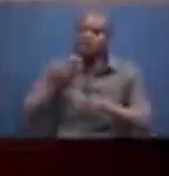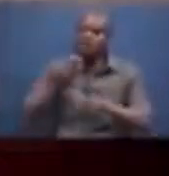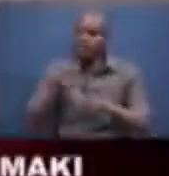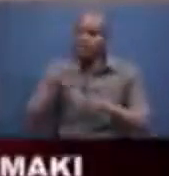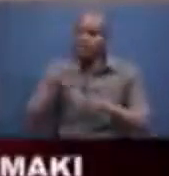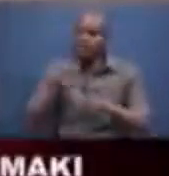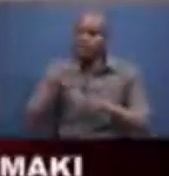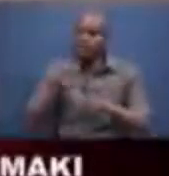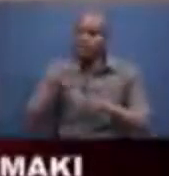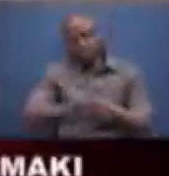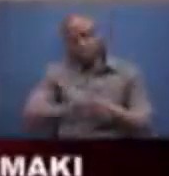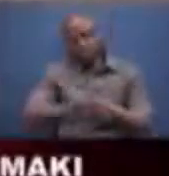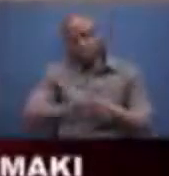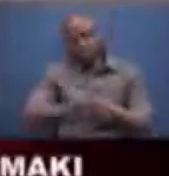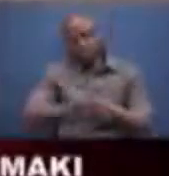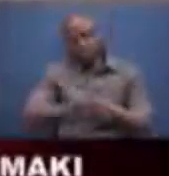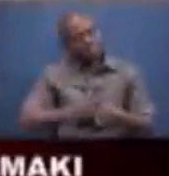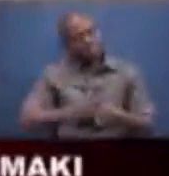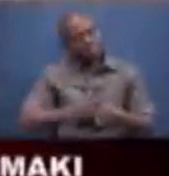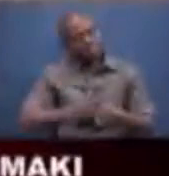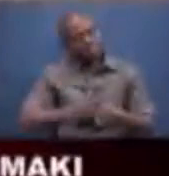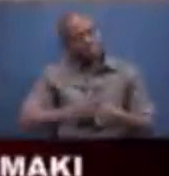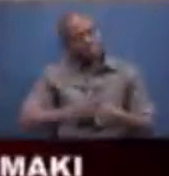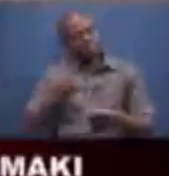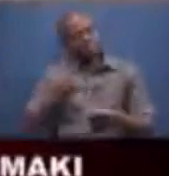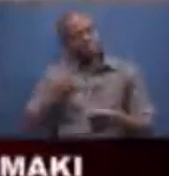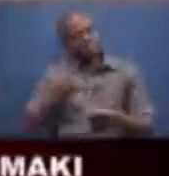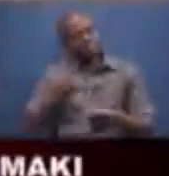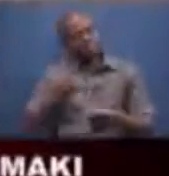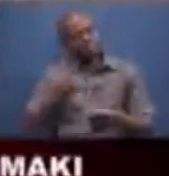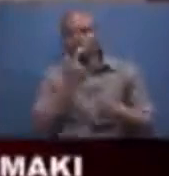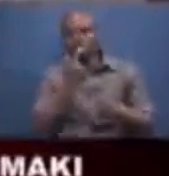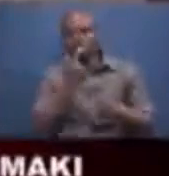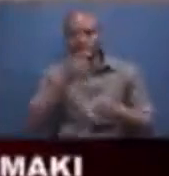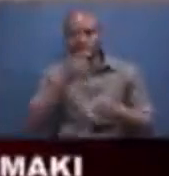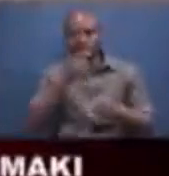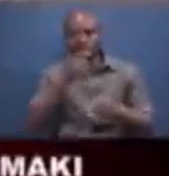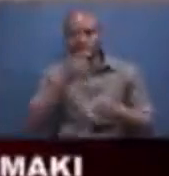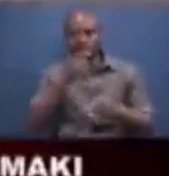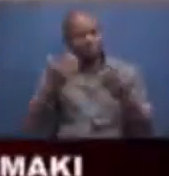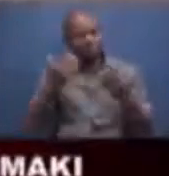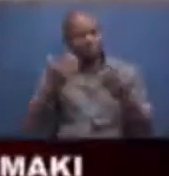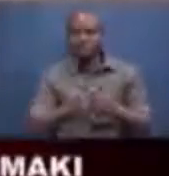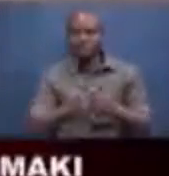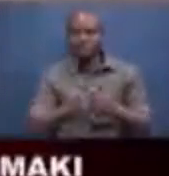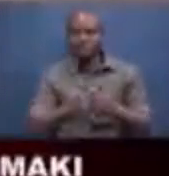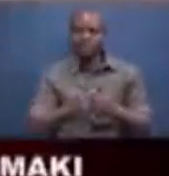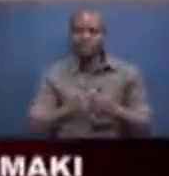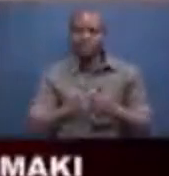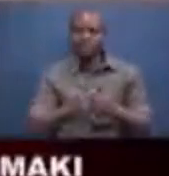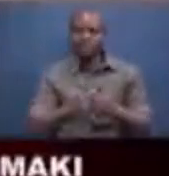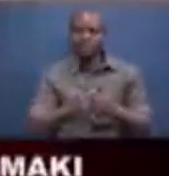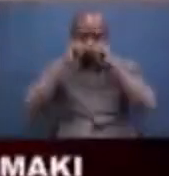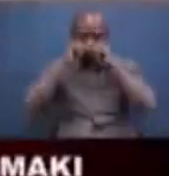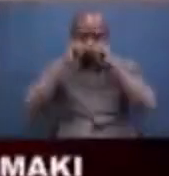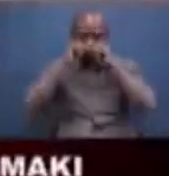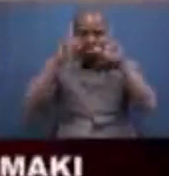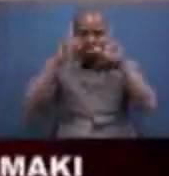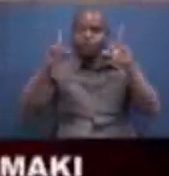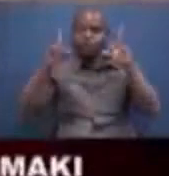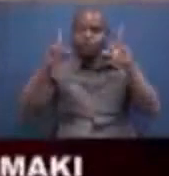ni muone mheshimiwa rais kupitia kwa waziri husika. Akasema wala usipate shida. Kufunga na kufungua tukaletea